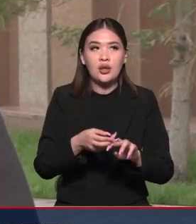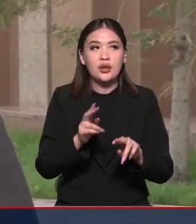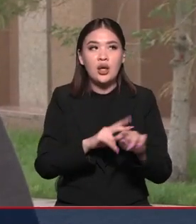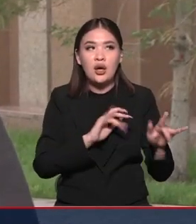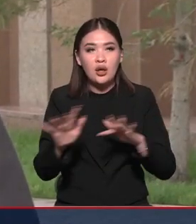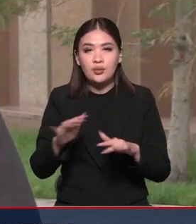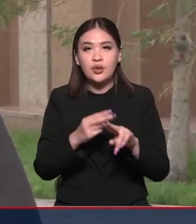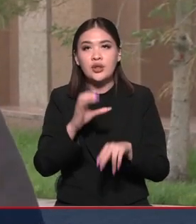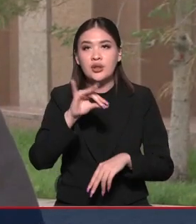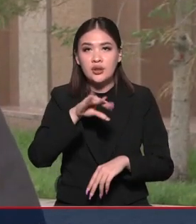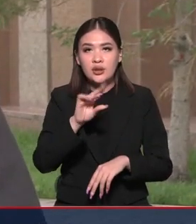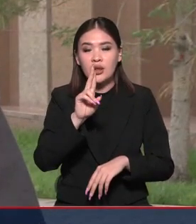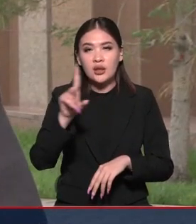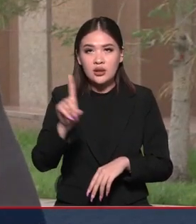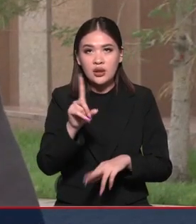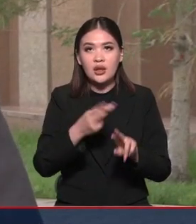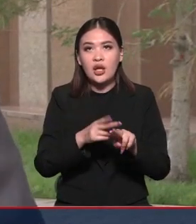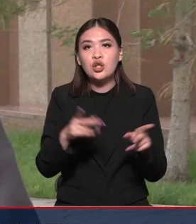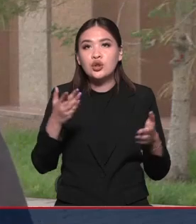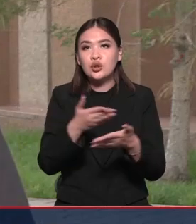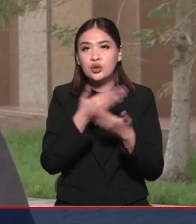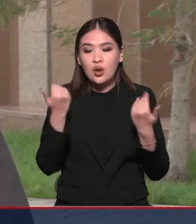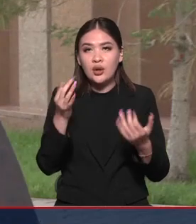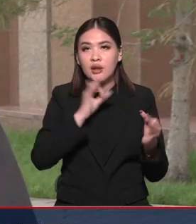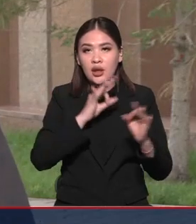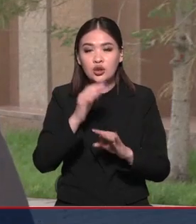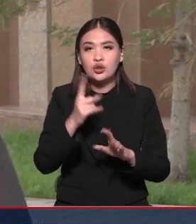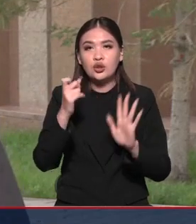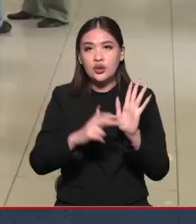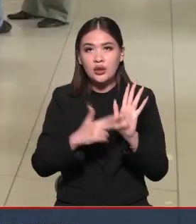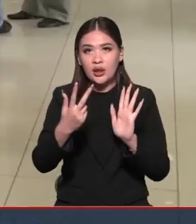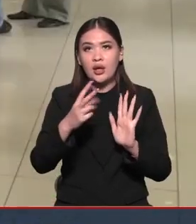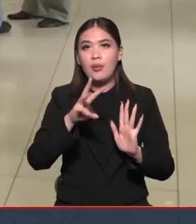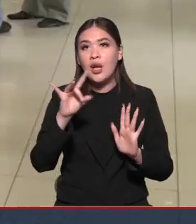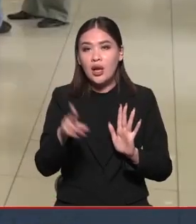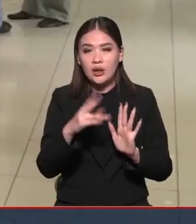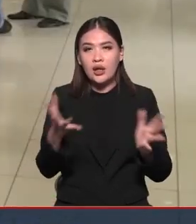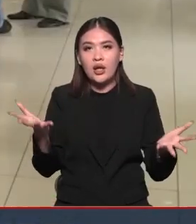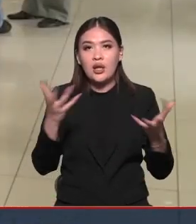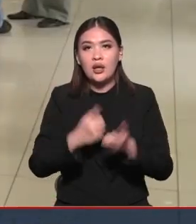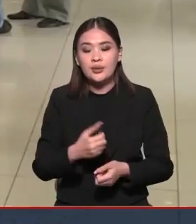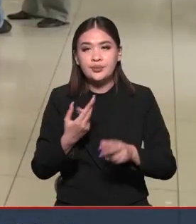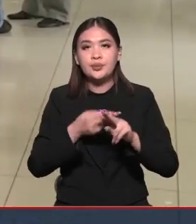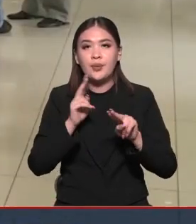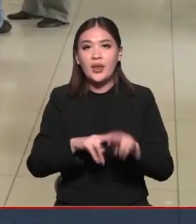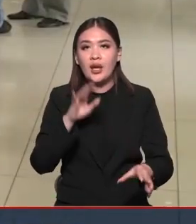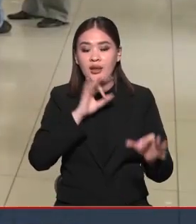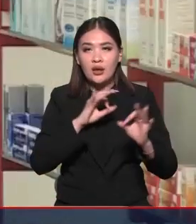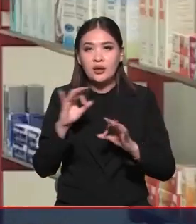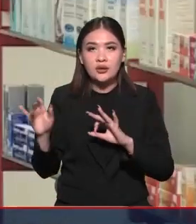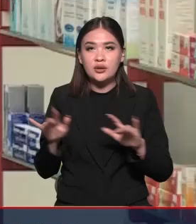растайтын CT-KZ сертификаты жоқ препараттарды 182 миллиард теңгеге алған. Айтпақшы, СК фармация дәрі-дәрмекті